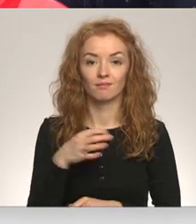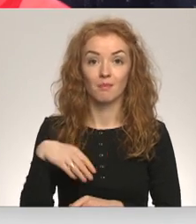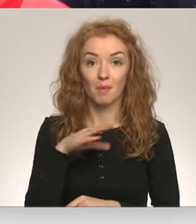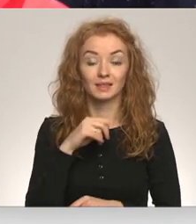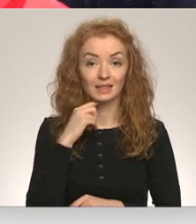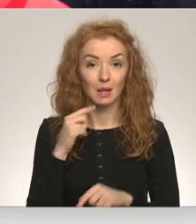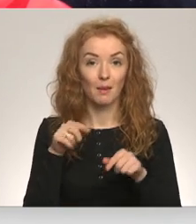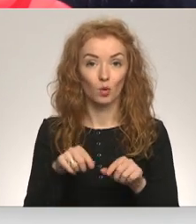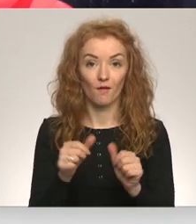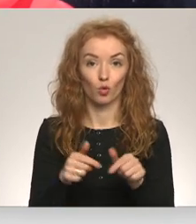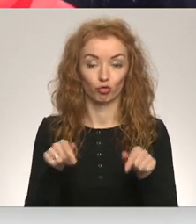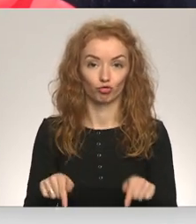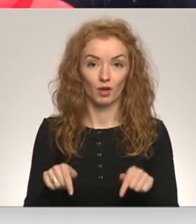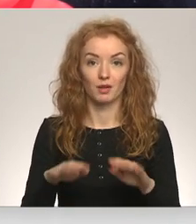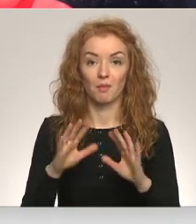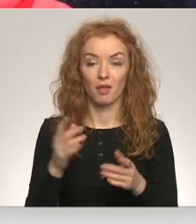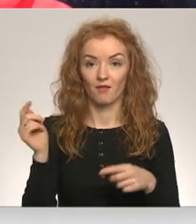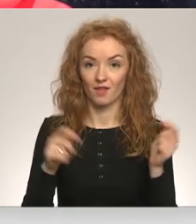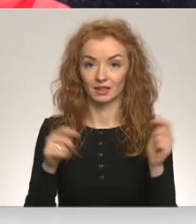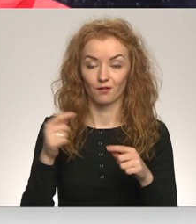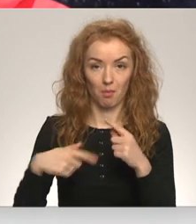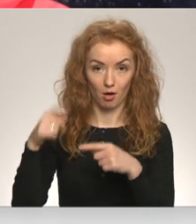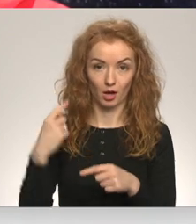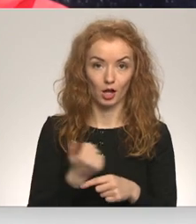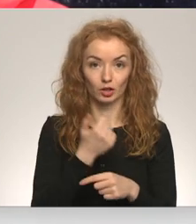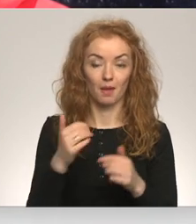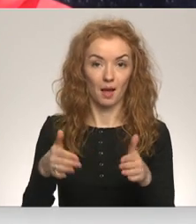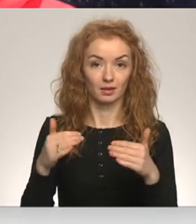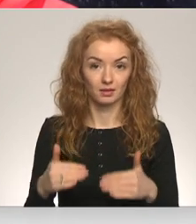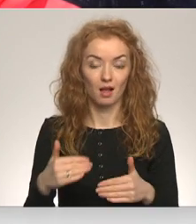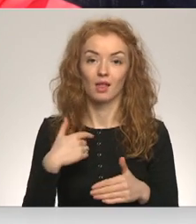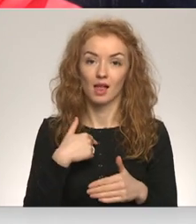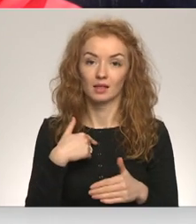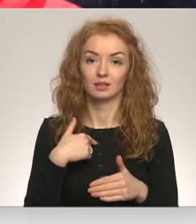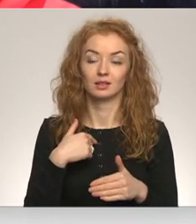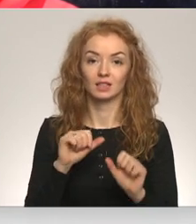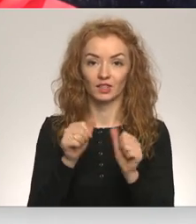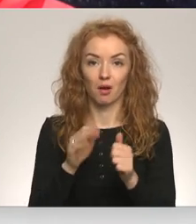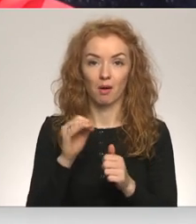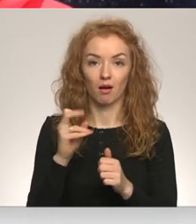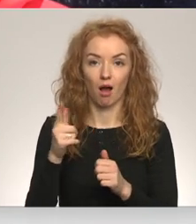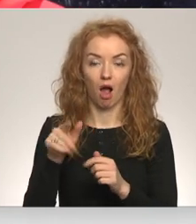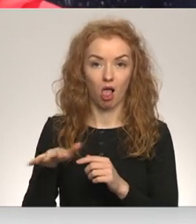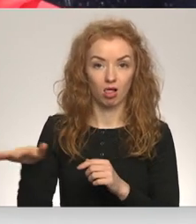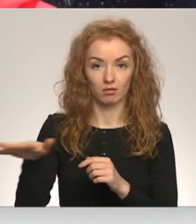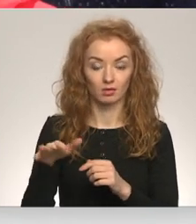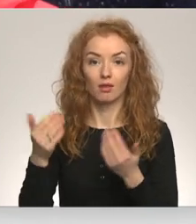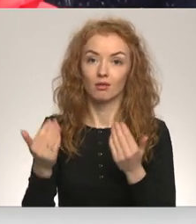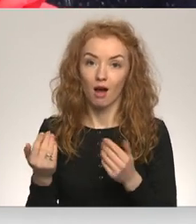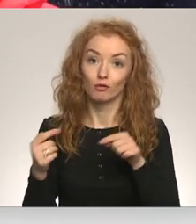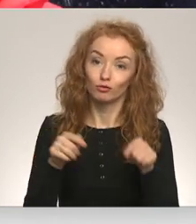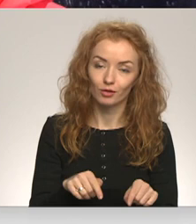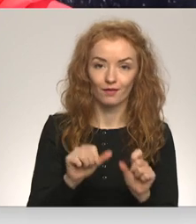Mēs gribējām to veidot šeit, bet tā kā festivāls pagājušajā gadā tika atcelts, es to izveidoju Baikālā, Krievijā. Tagad mēs šeit